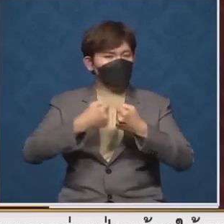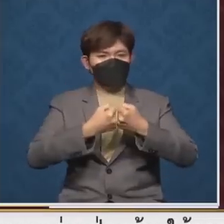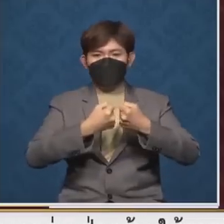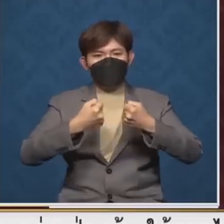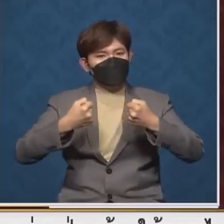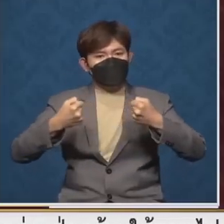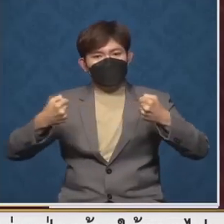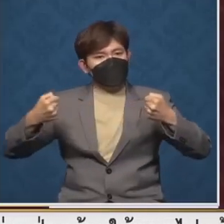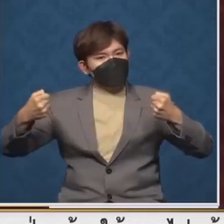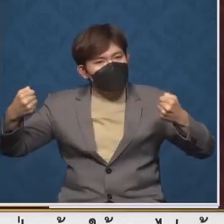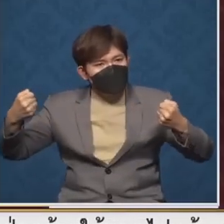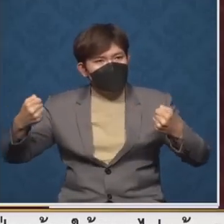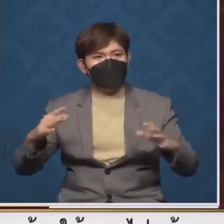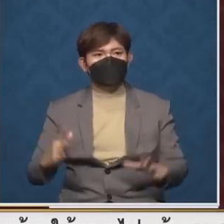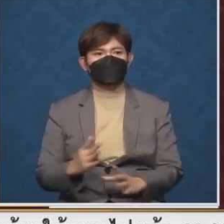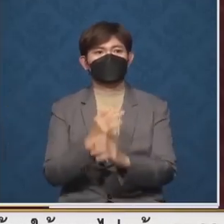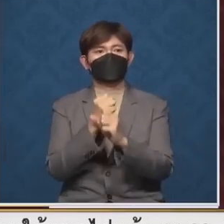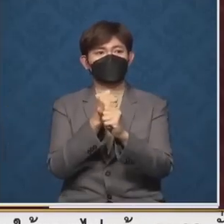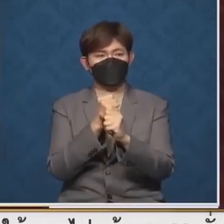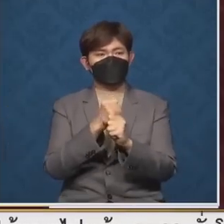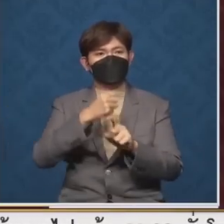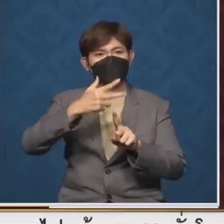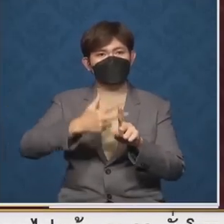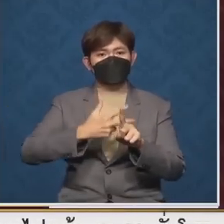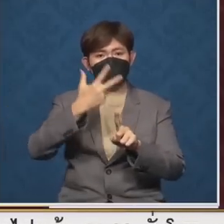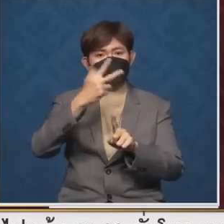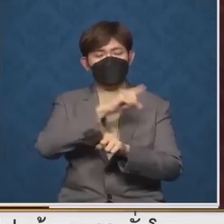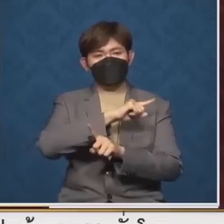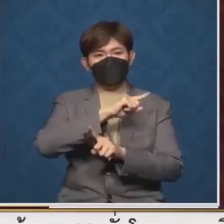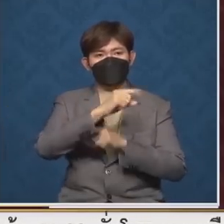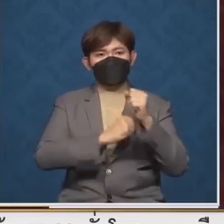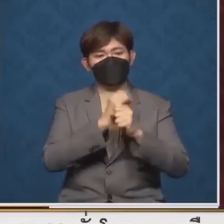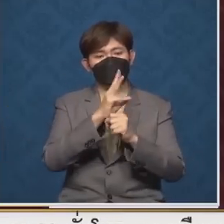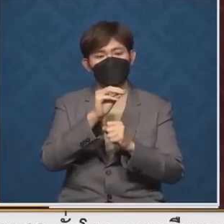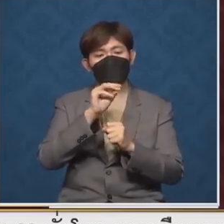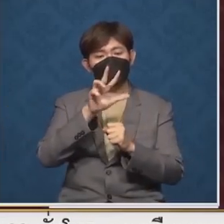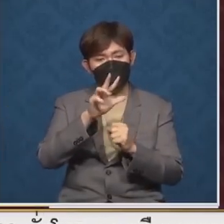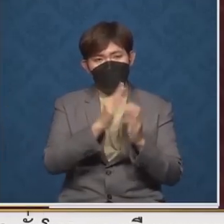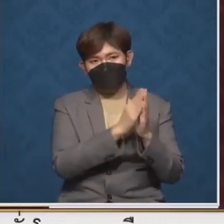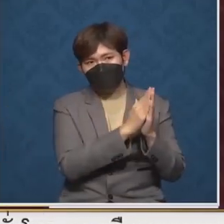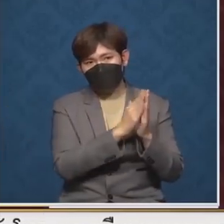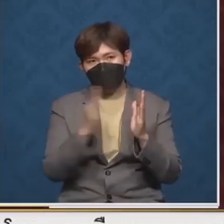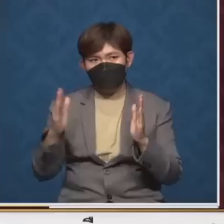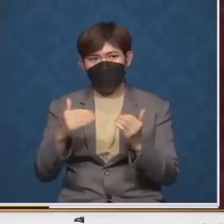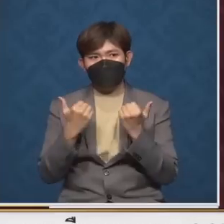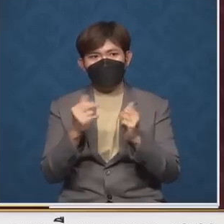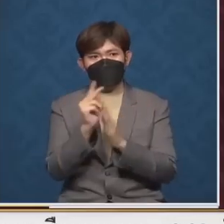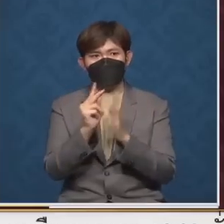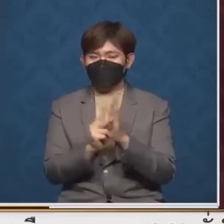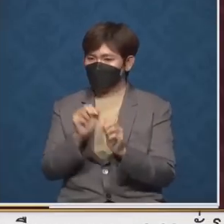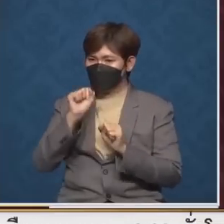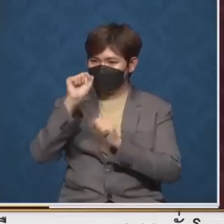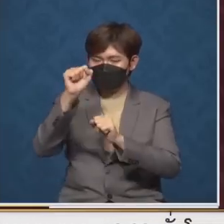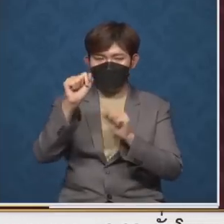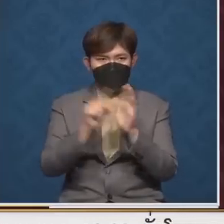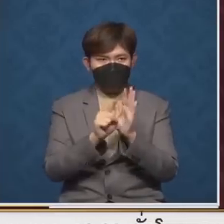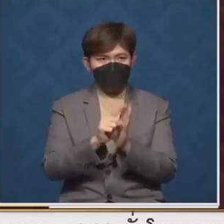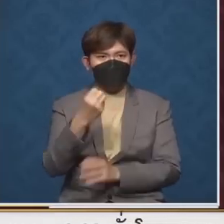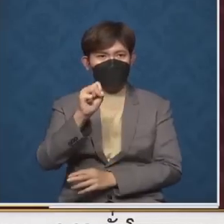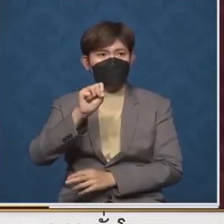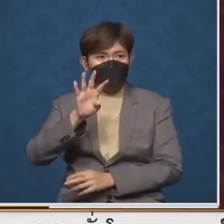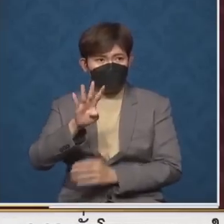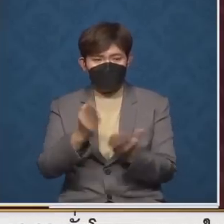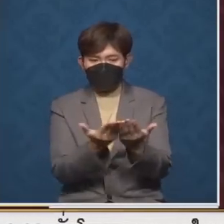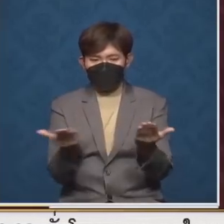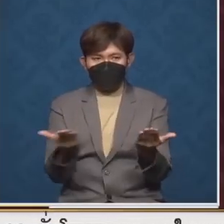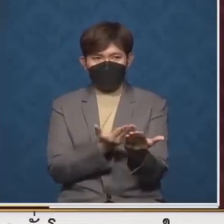ัถ้ไม่ดูสรุปแล้วตงแต่ต้นมีนาคม 63มาจนถงวันนี้เราประกาศใช้กฎหมาย 14 ชบับควบคุมสท